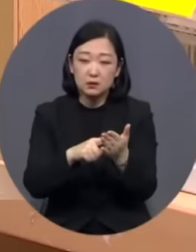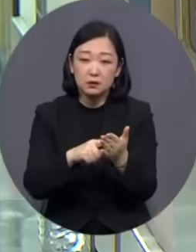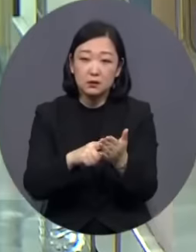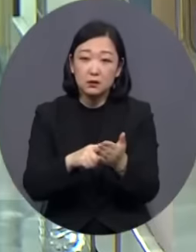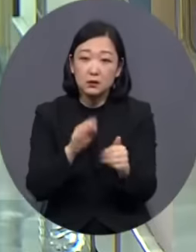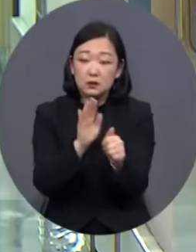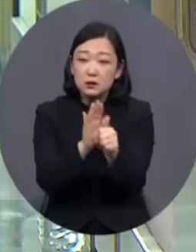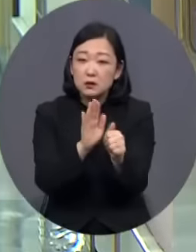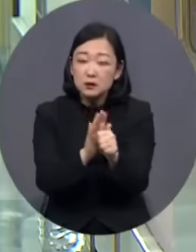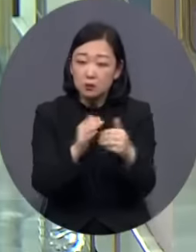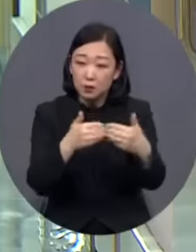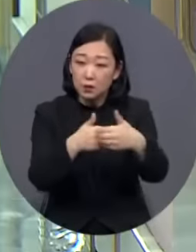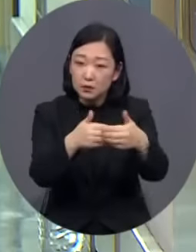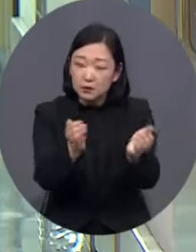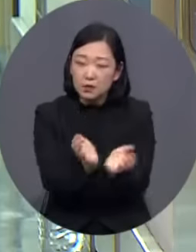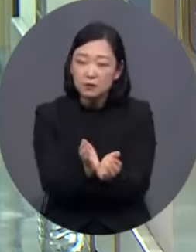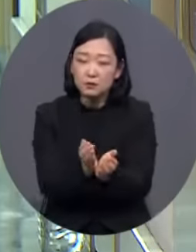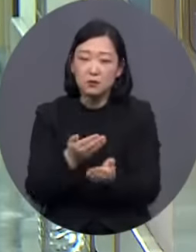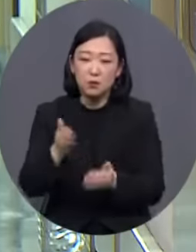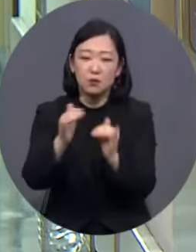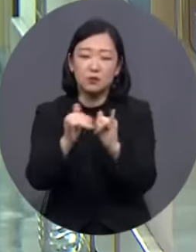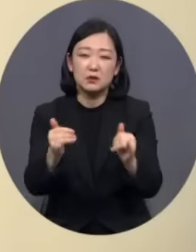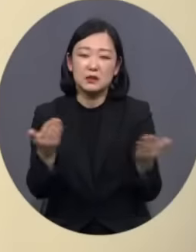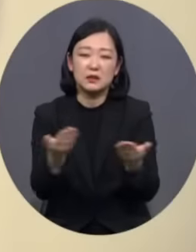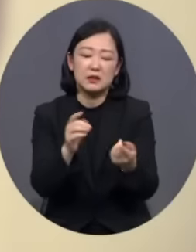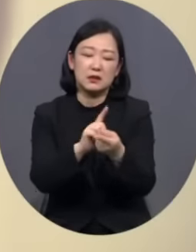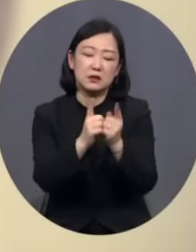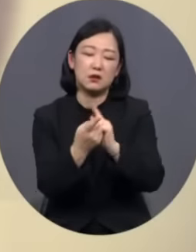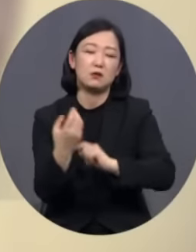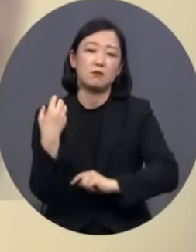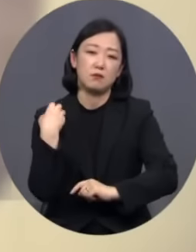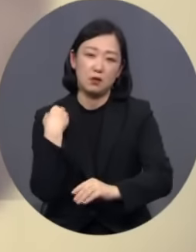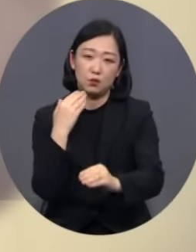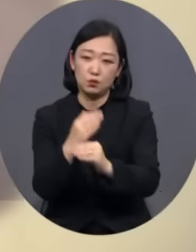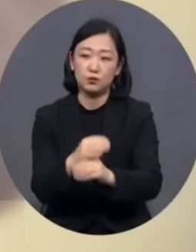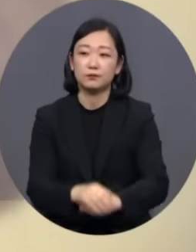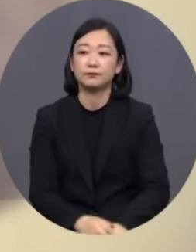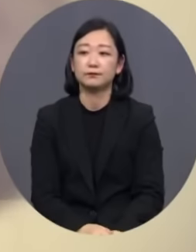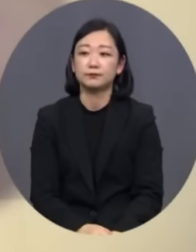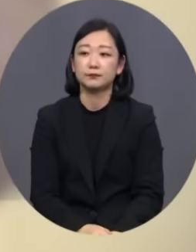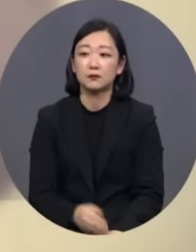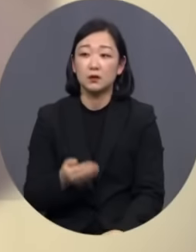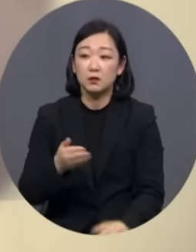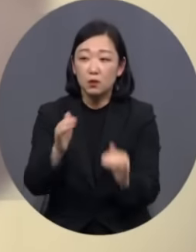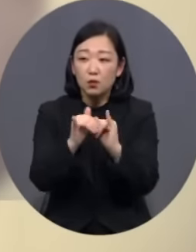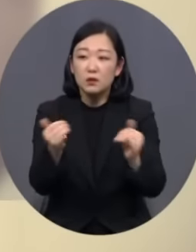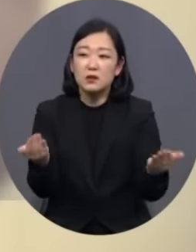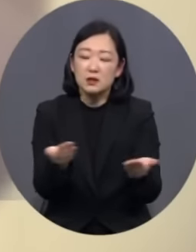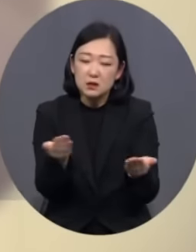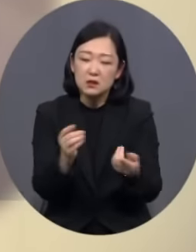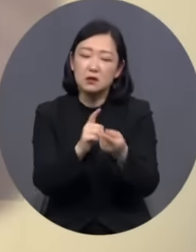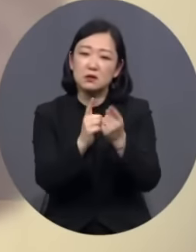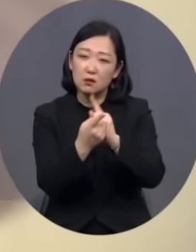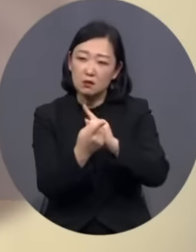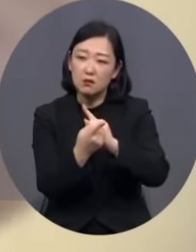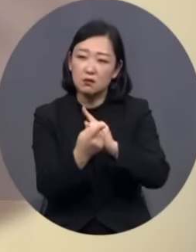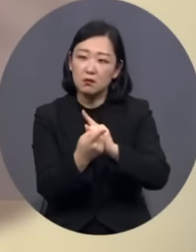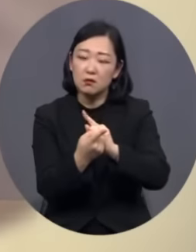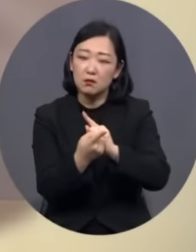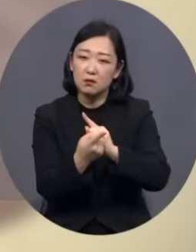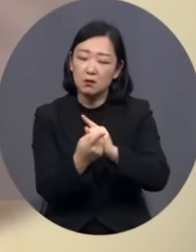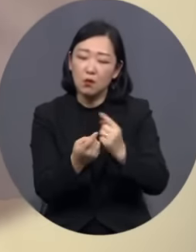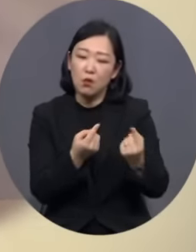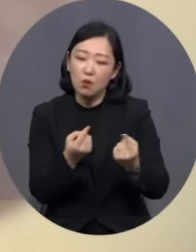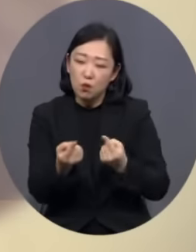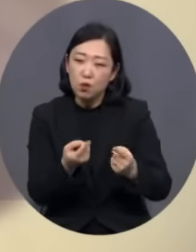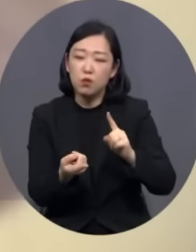전공의들이 담당하던 업무를 분담하고 있습니다. 전공의 병원을 이제 메꿔야 되는데 이거에 대한 불안함도 있죠. 이게